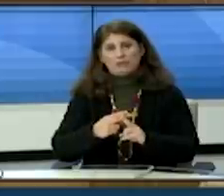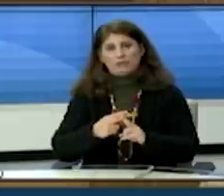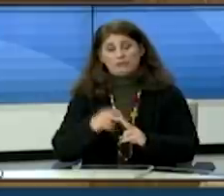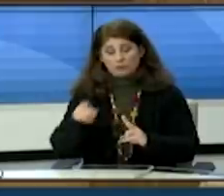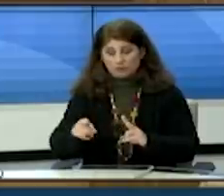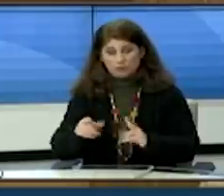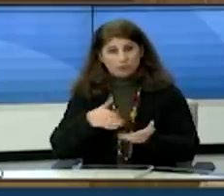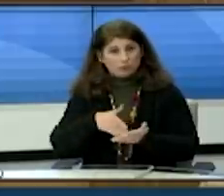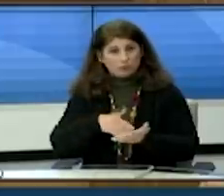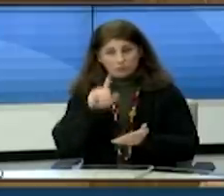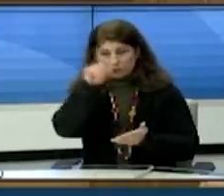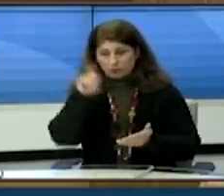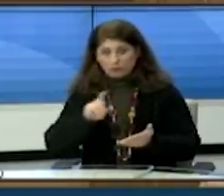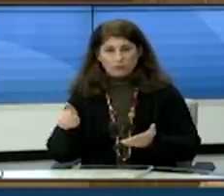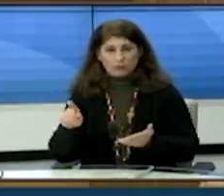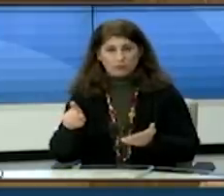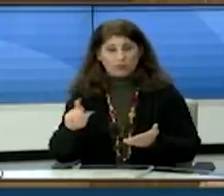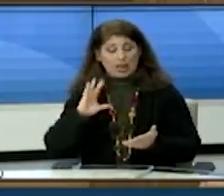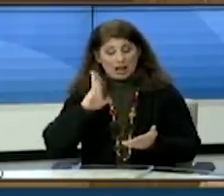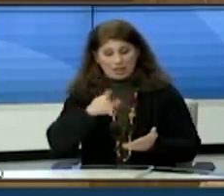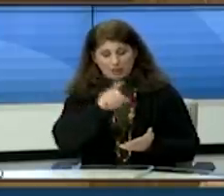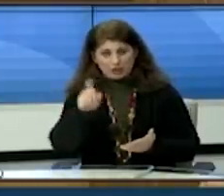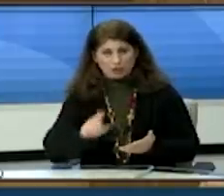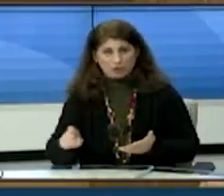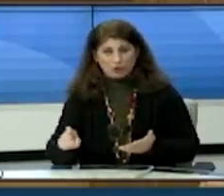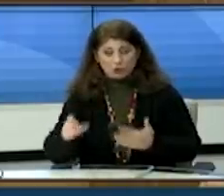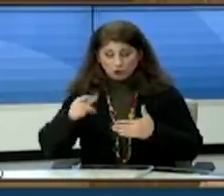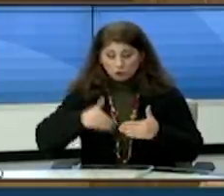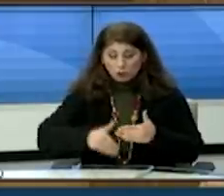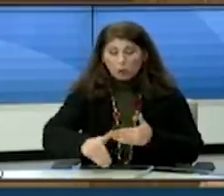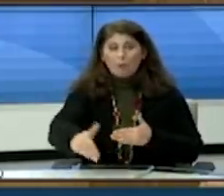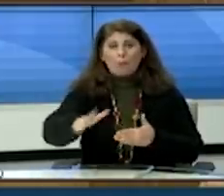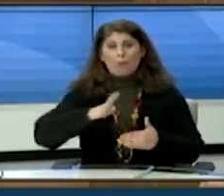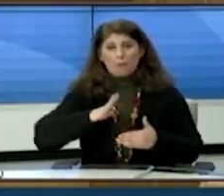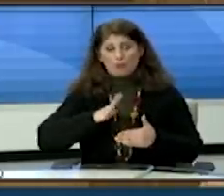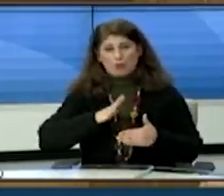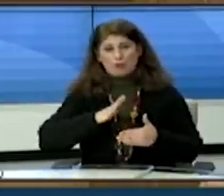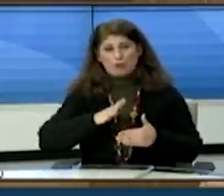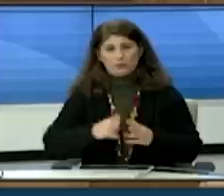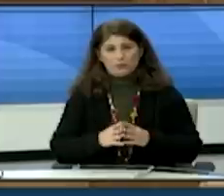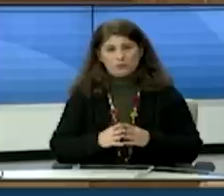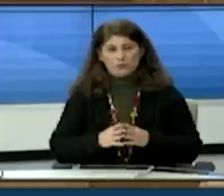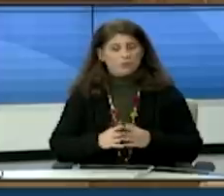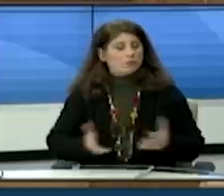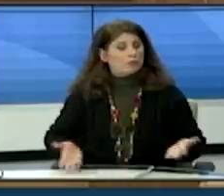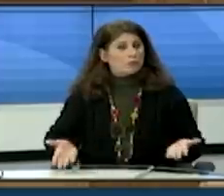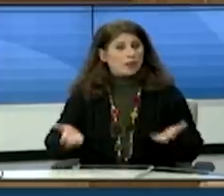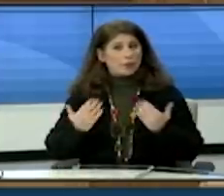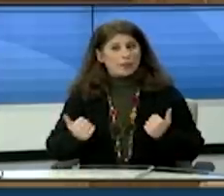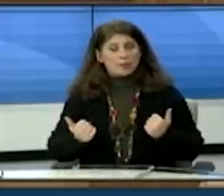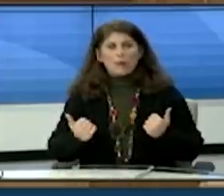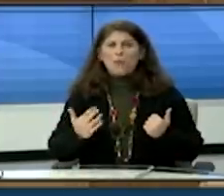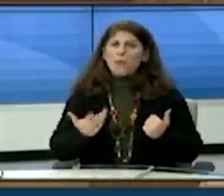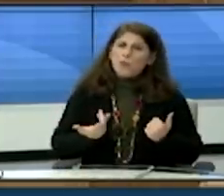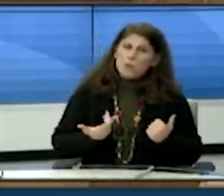που καθορίζουν τη ζωή, την καθημερινότητα, το μέλλον του λαού μας, που να μην υπάρχει